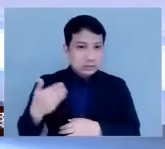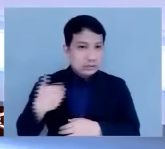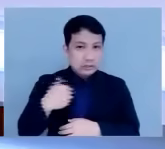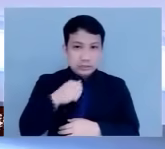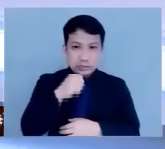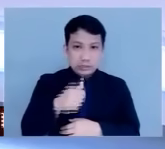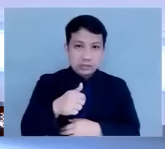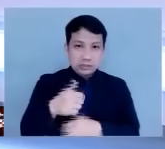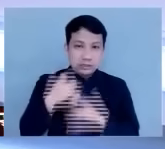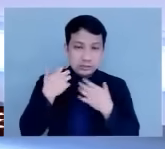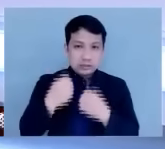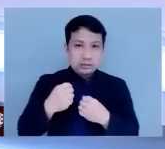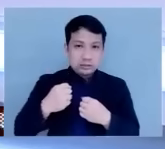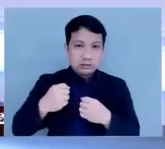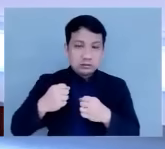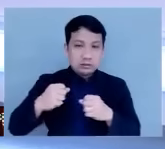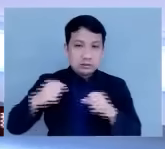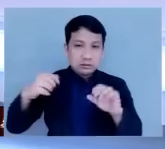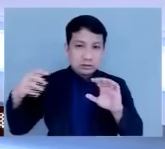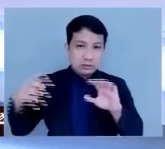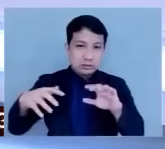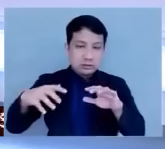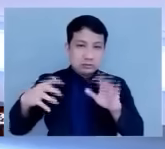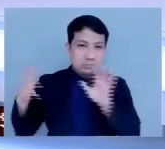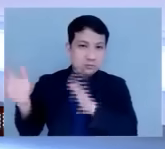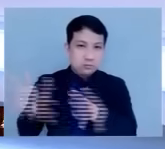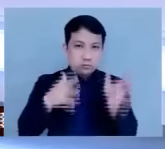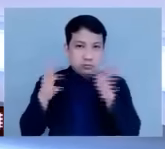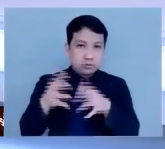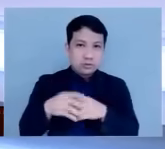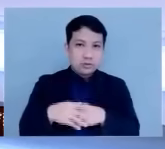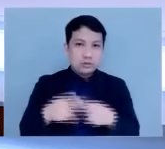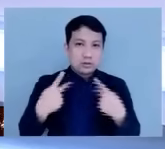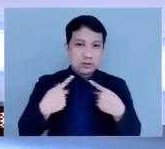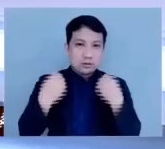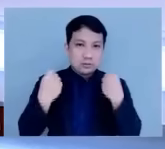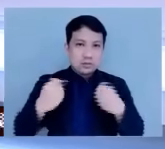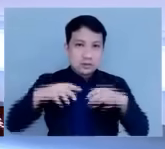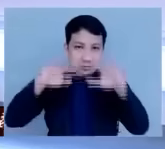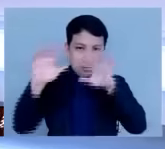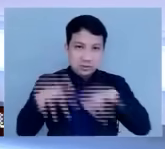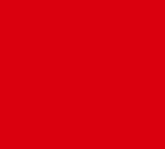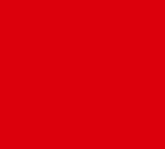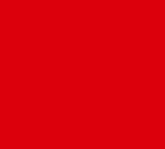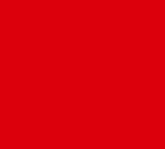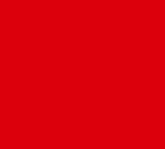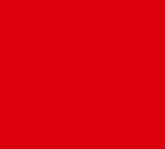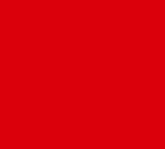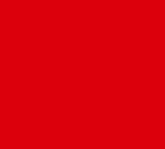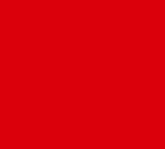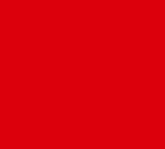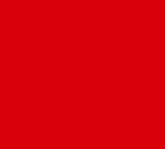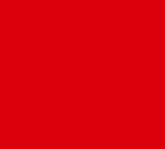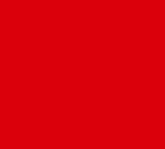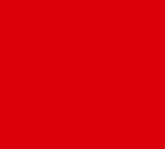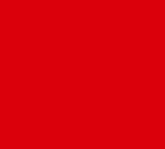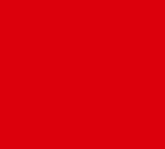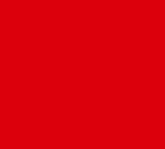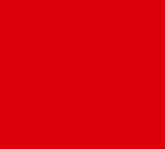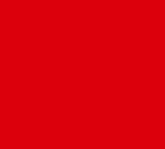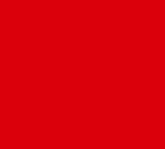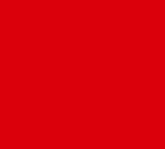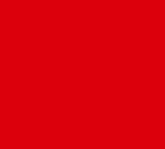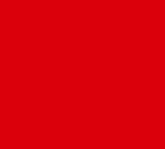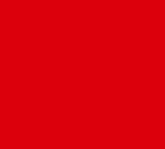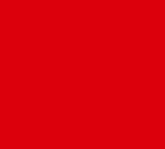yung tama ng hangin, marami pong ulan ang dala ni Christine. Mga kapatid, Ed Linggaw